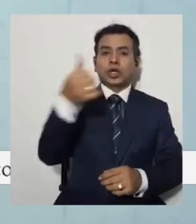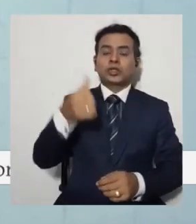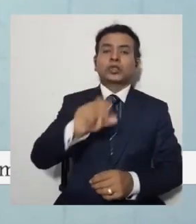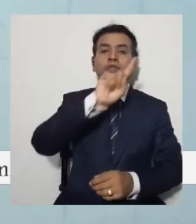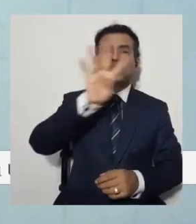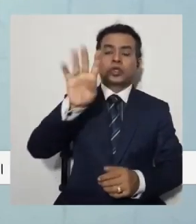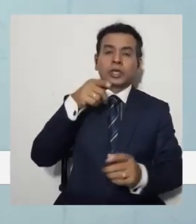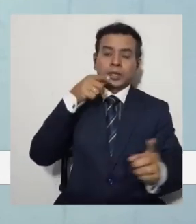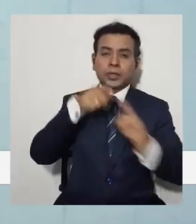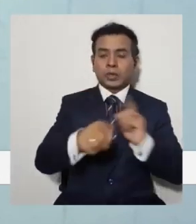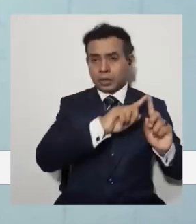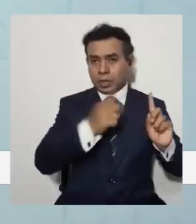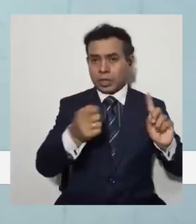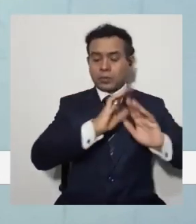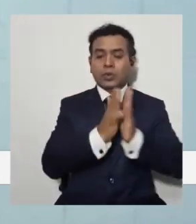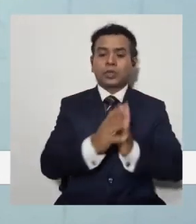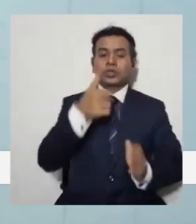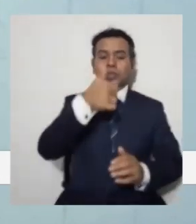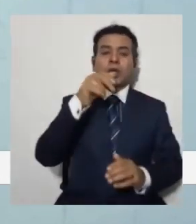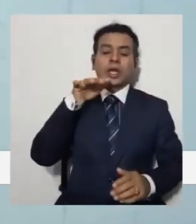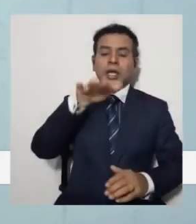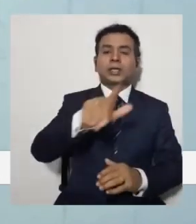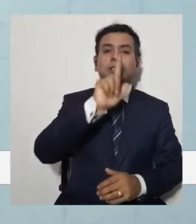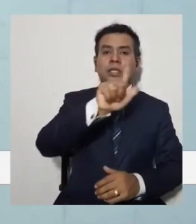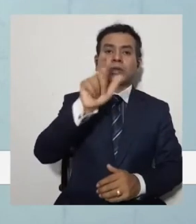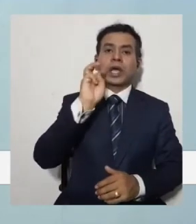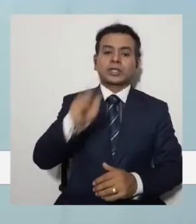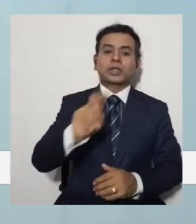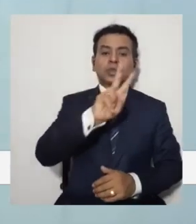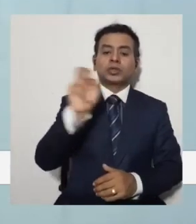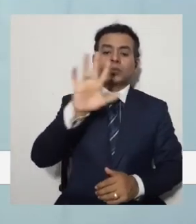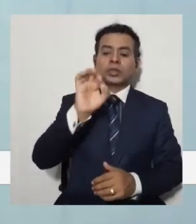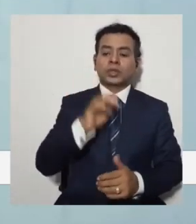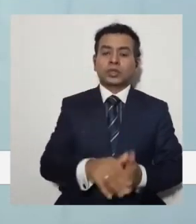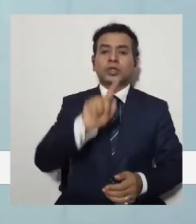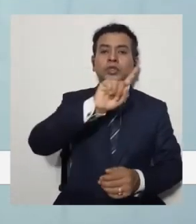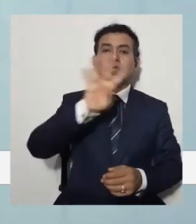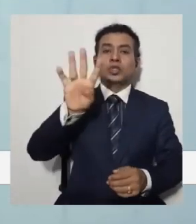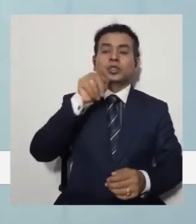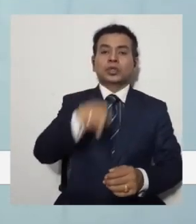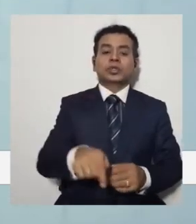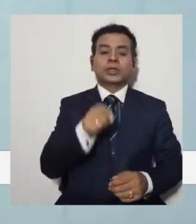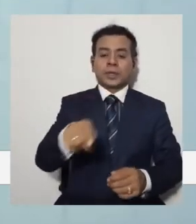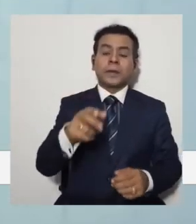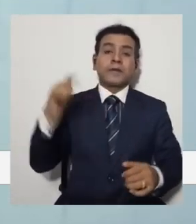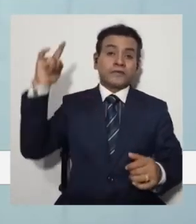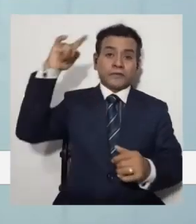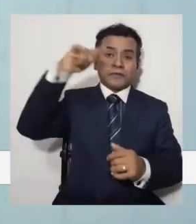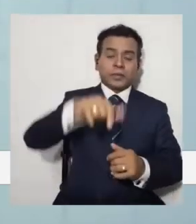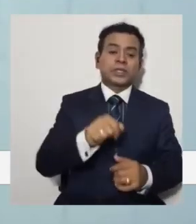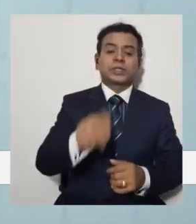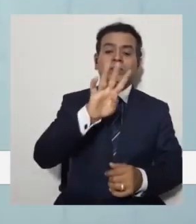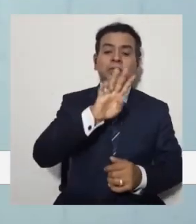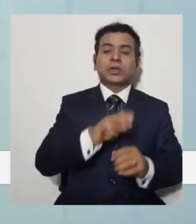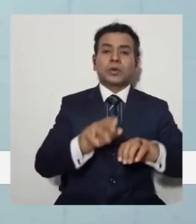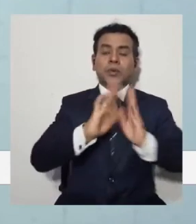677,250 জন। 614 জনের মনে বিমানবন্দরে 451 জন, 459 জন, স্থলবন্দরে 83 জন এবং